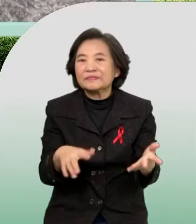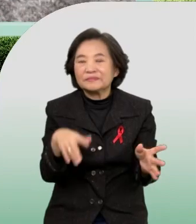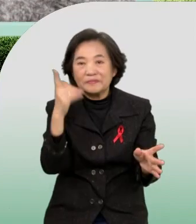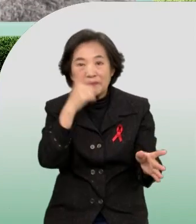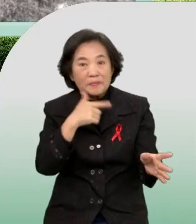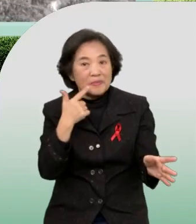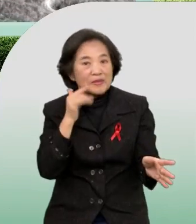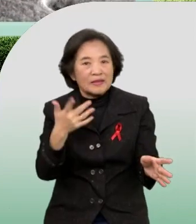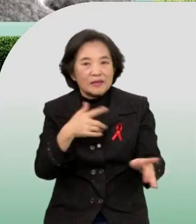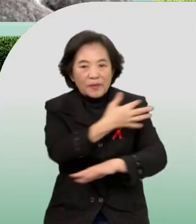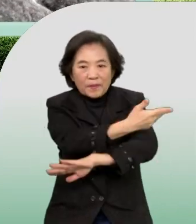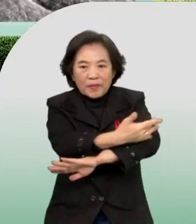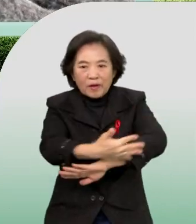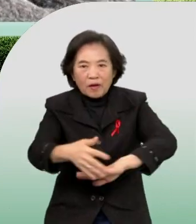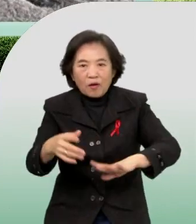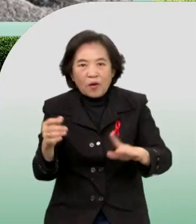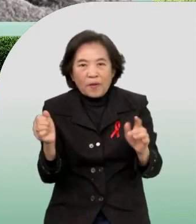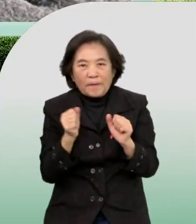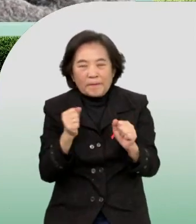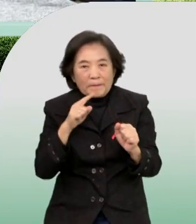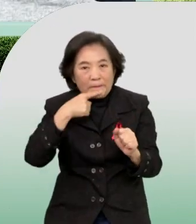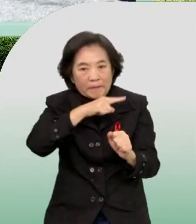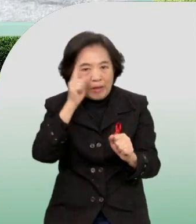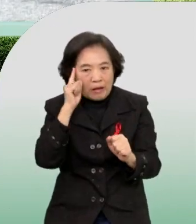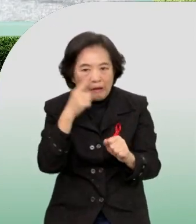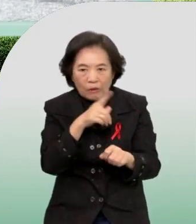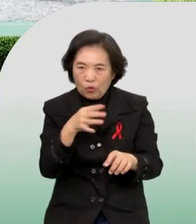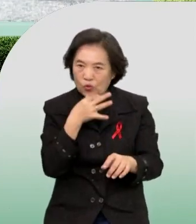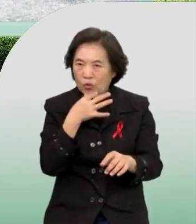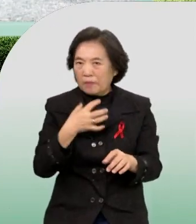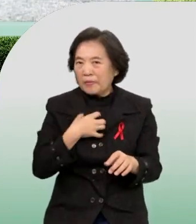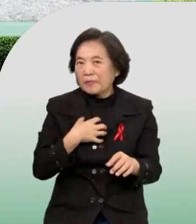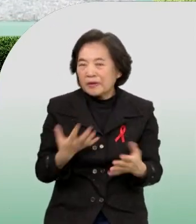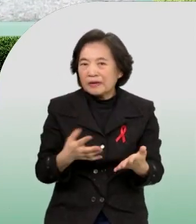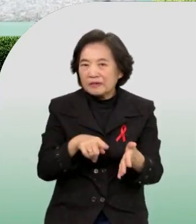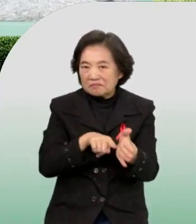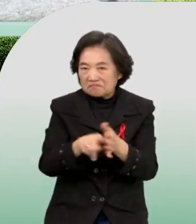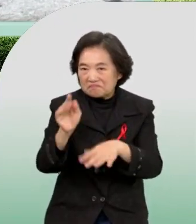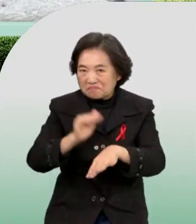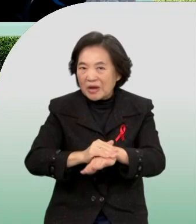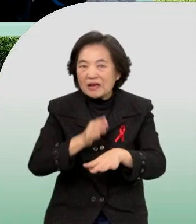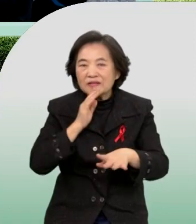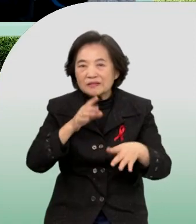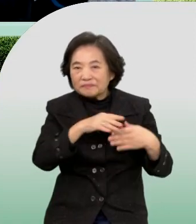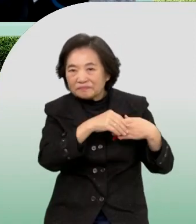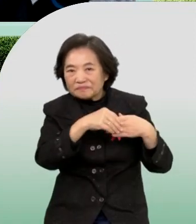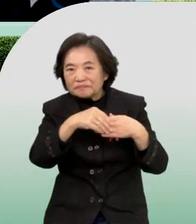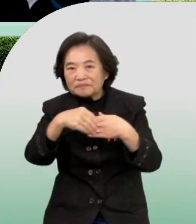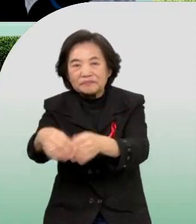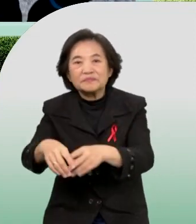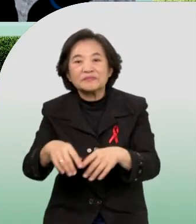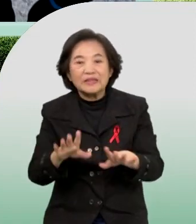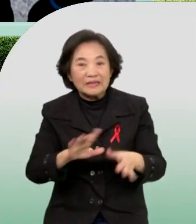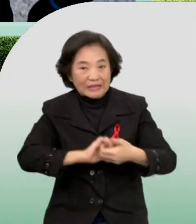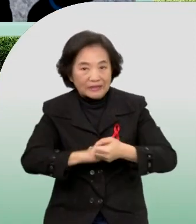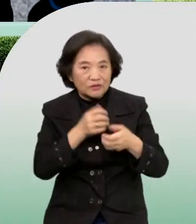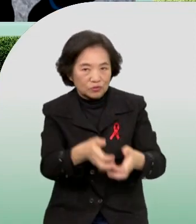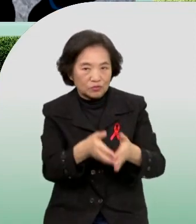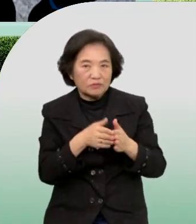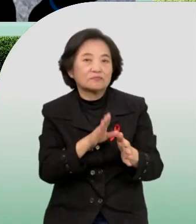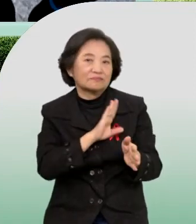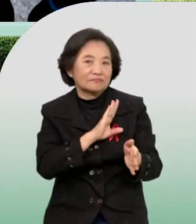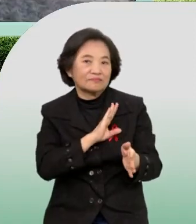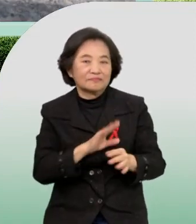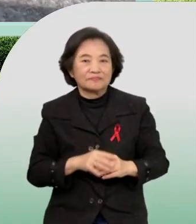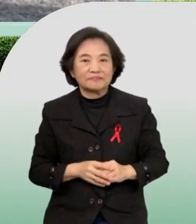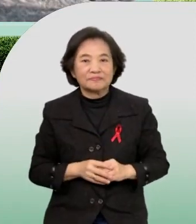過，漸嘅冰川沙有同多嘅各種危機。進入嘅冰川大陸人係亞裔都同做天